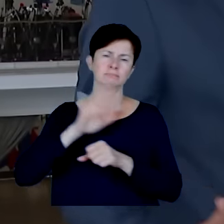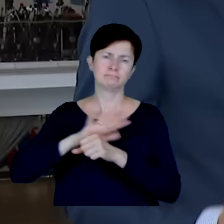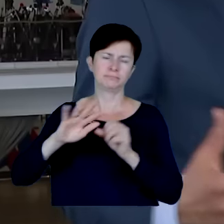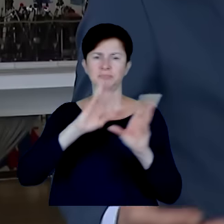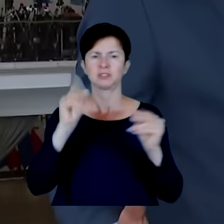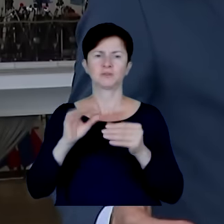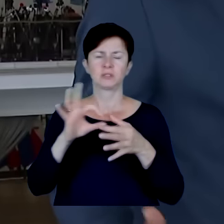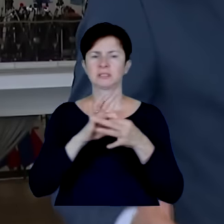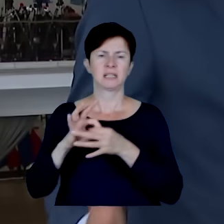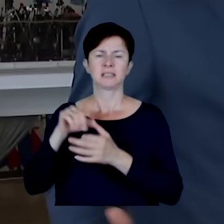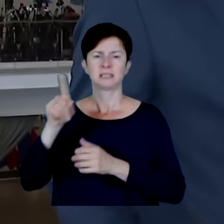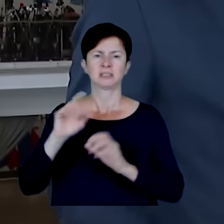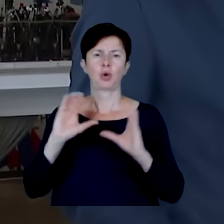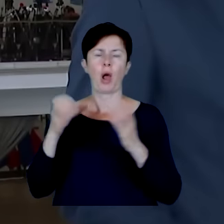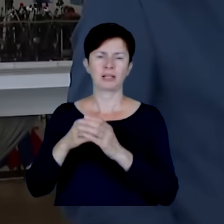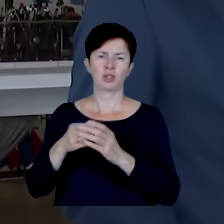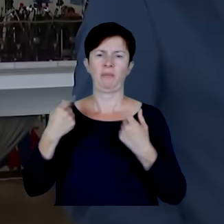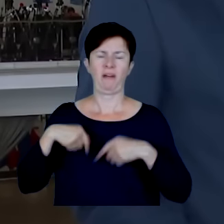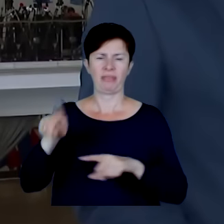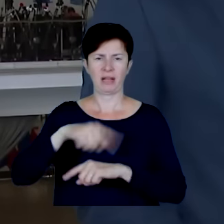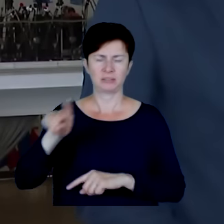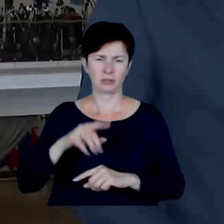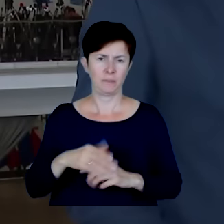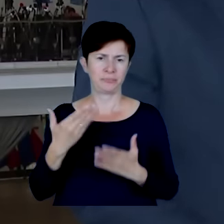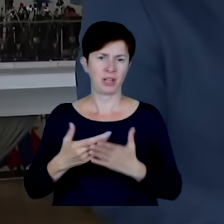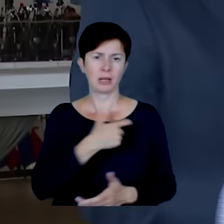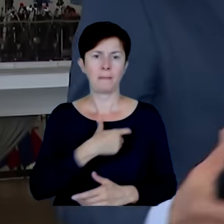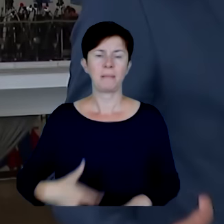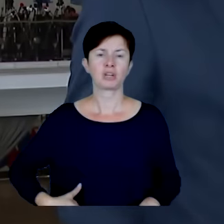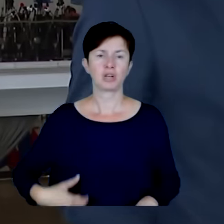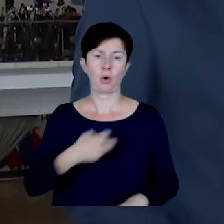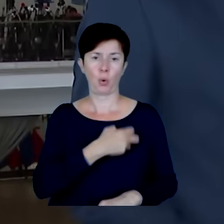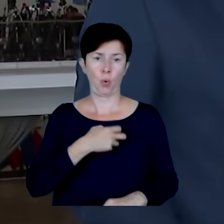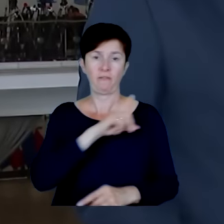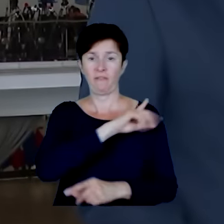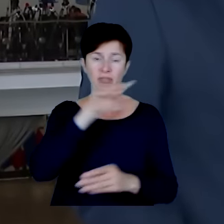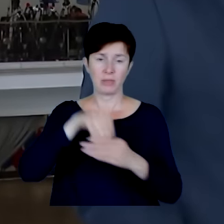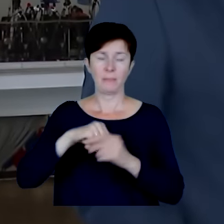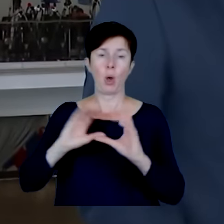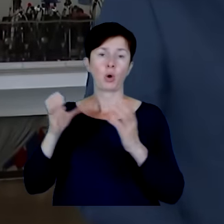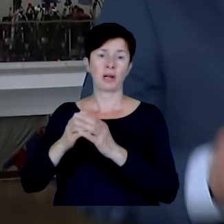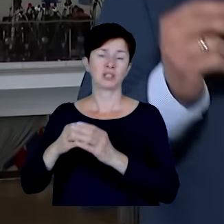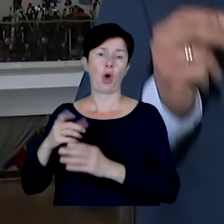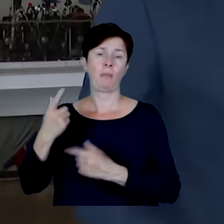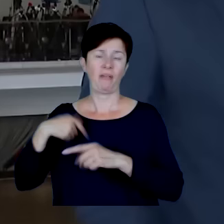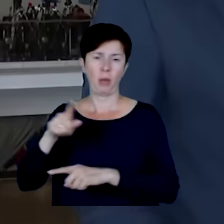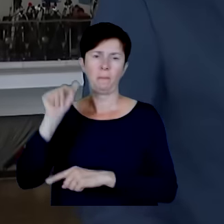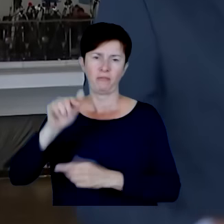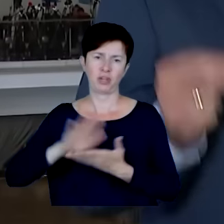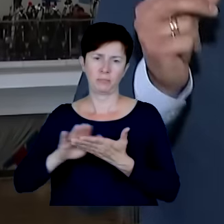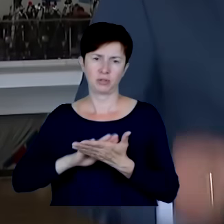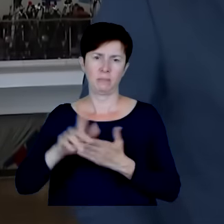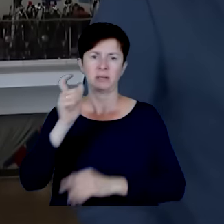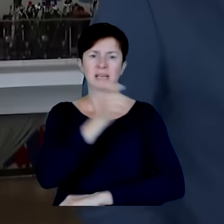z koalicją 13 grudnia tak naprawdę. Więc marszałek Hołownia, jako że jest w tej koalicji, powinien przeprosić. Przeprosić Straż